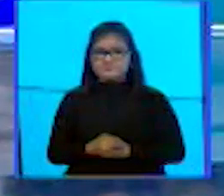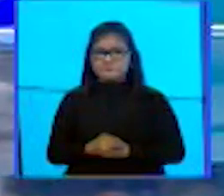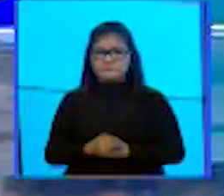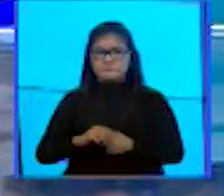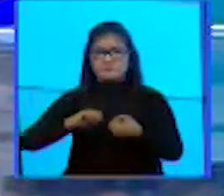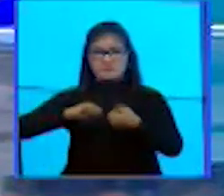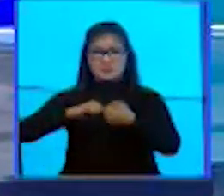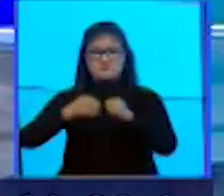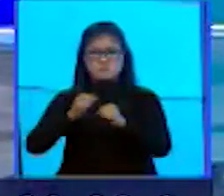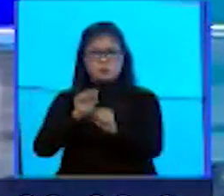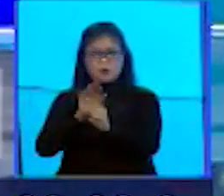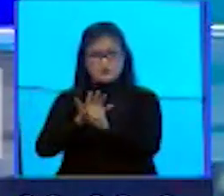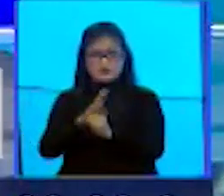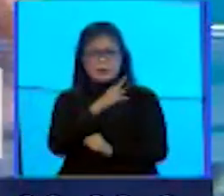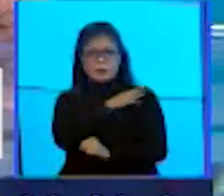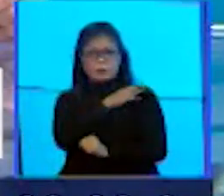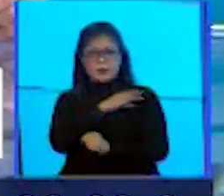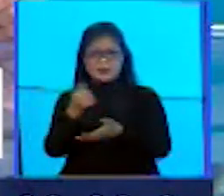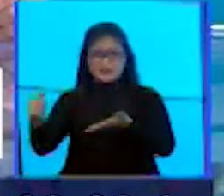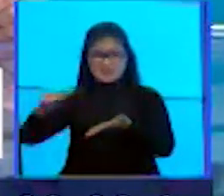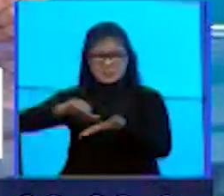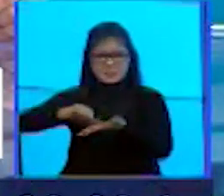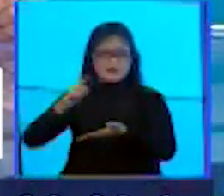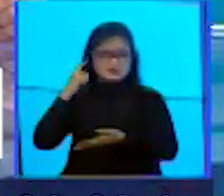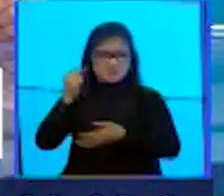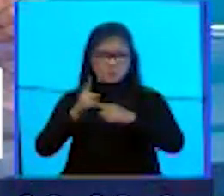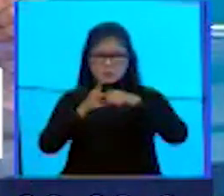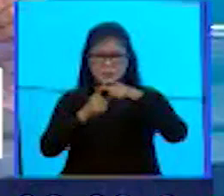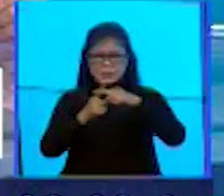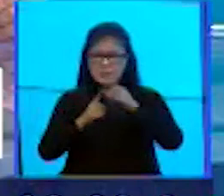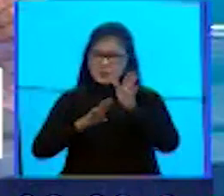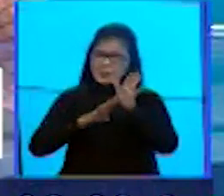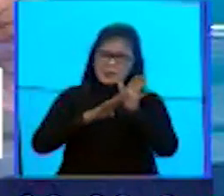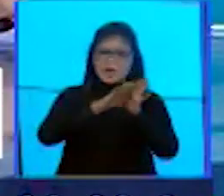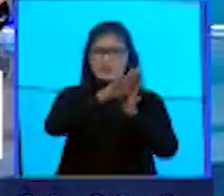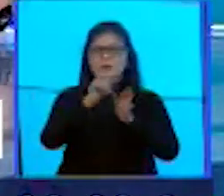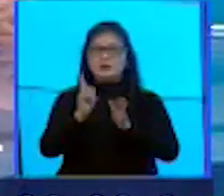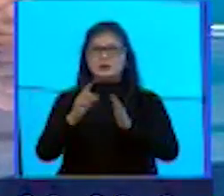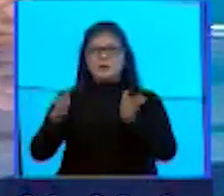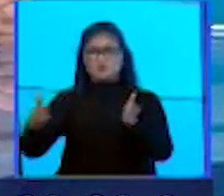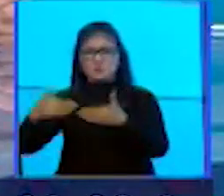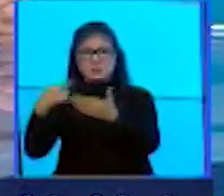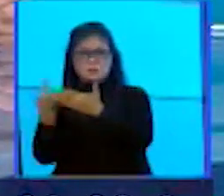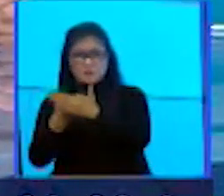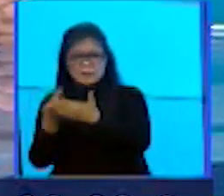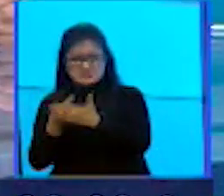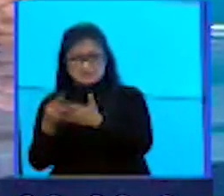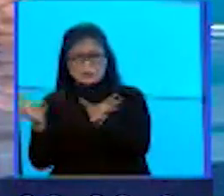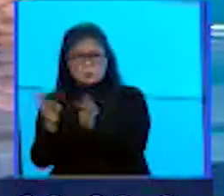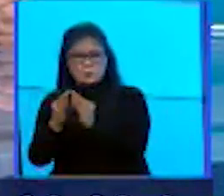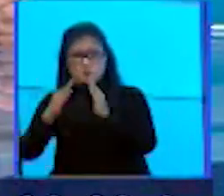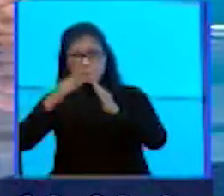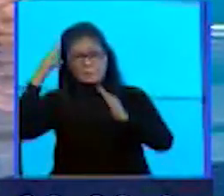Kasus COVID-19 di Kabupaten Tegal, Jawa Tengah melonjak dan berakibat pada ruang isolasi di sejumlah rumah sakit pemerintah dan